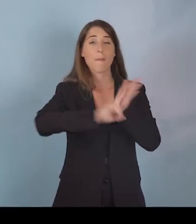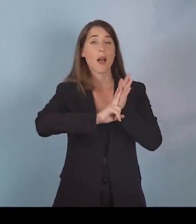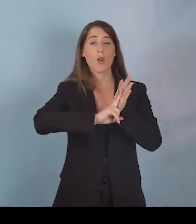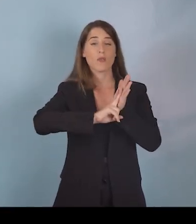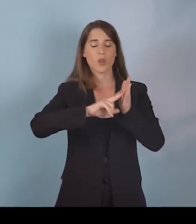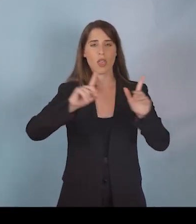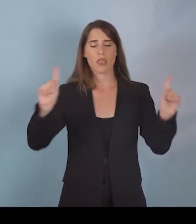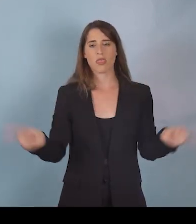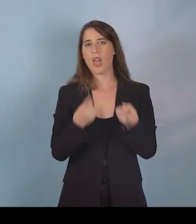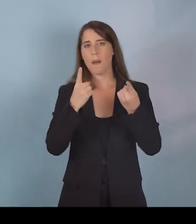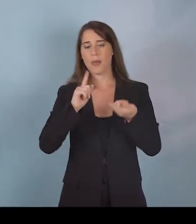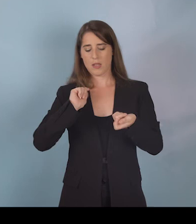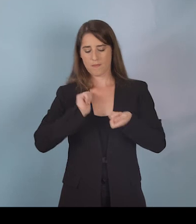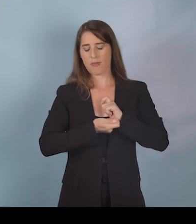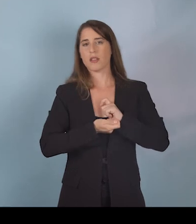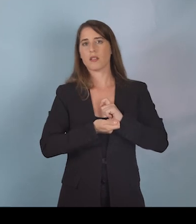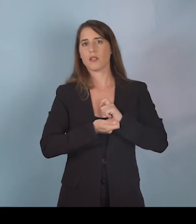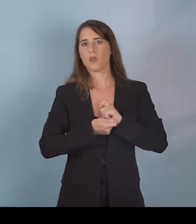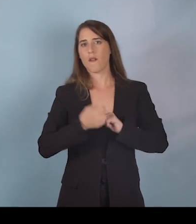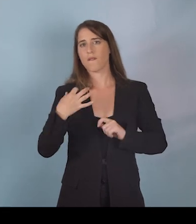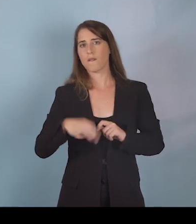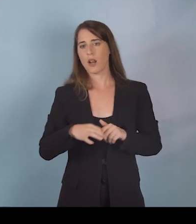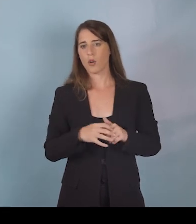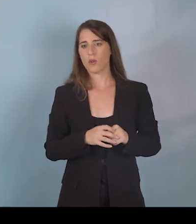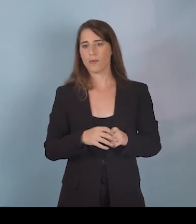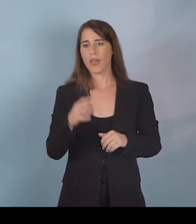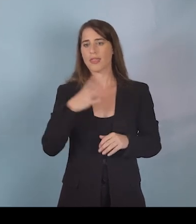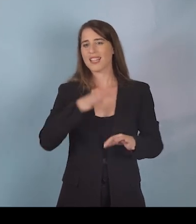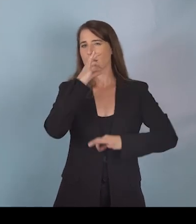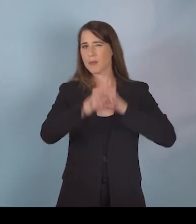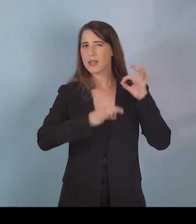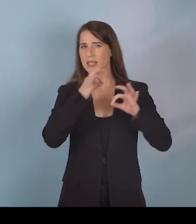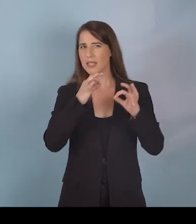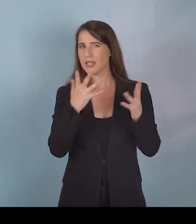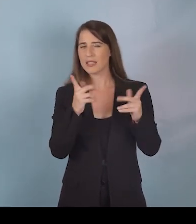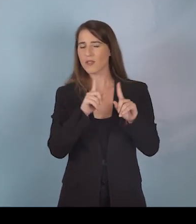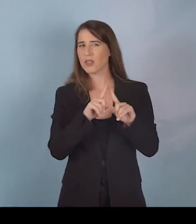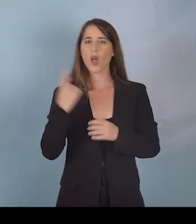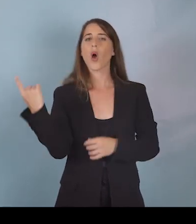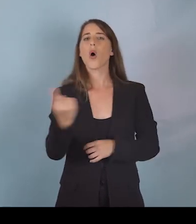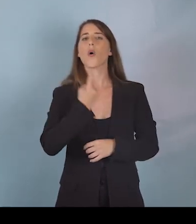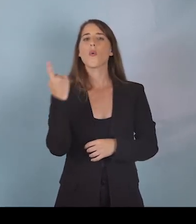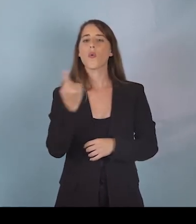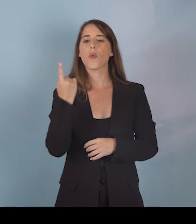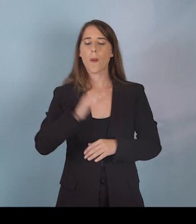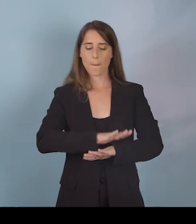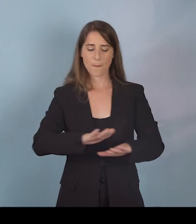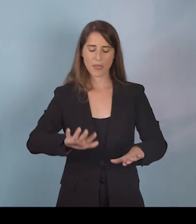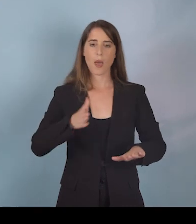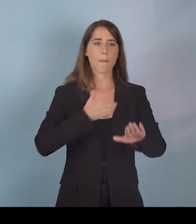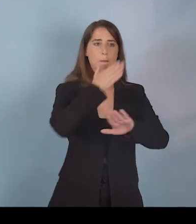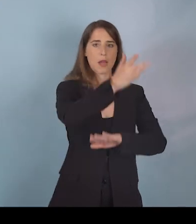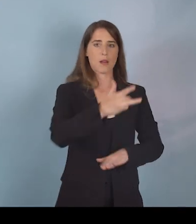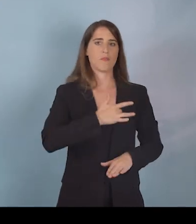τα νεαρής ηλικίας άτομα, να απαγορευτούν οι θεραπείες μεταστροφής. Θεραπείες